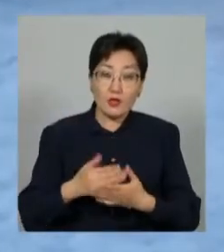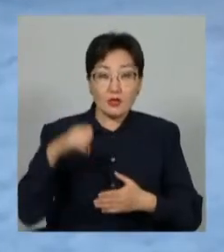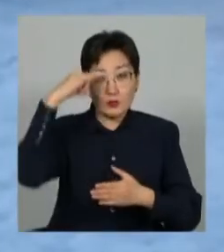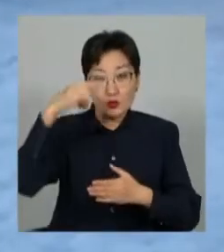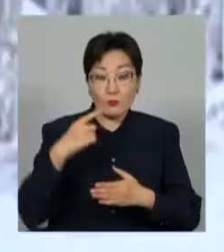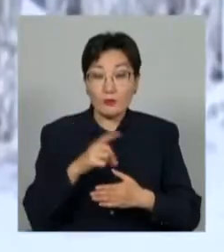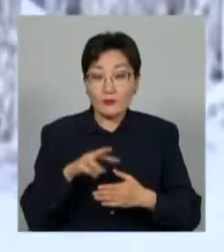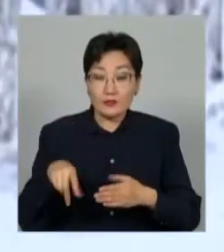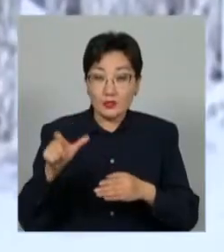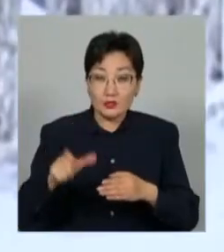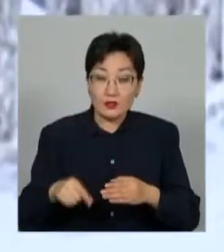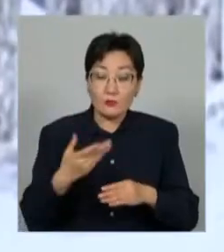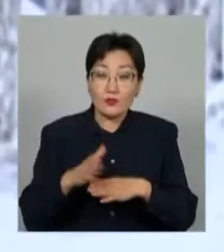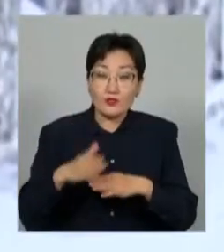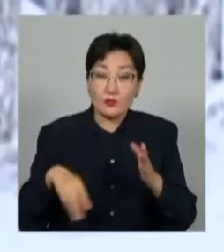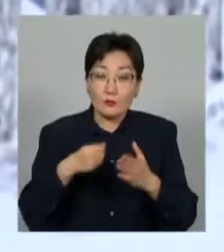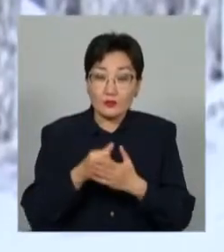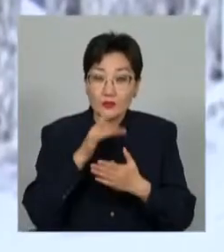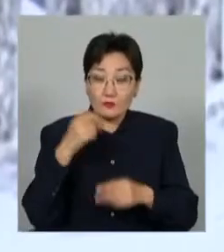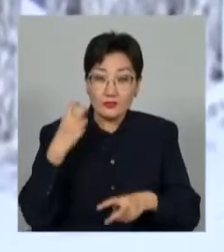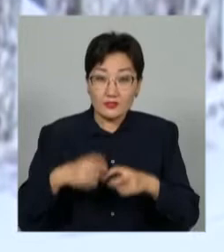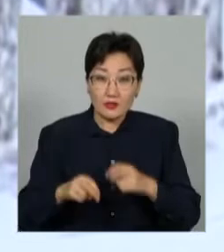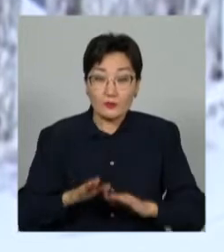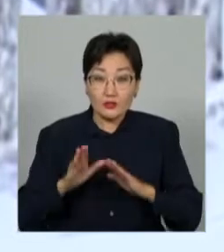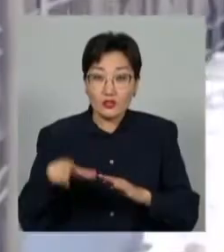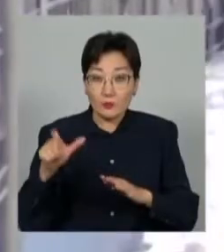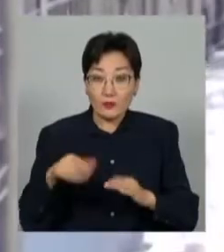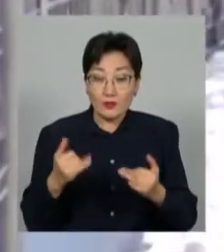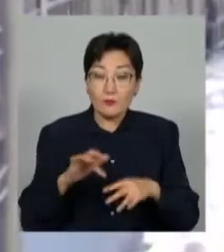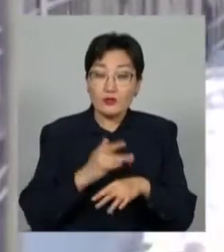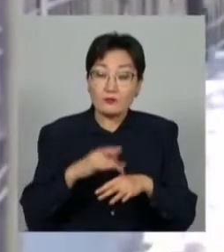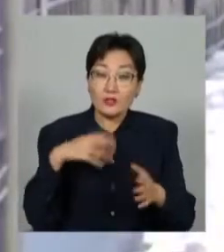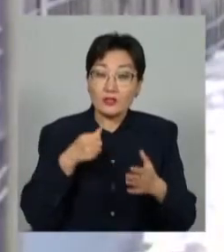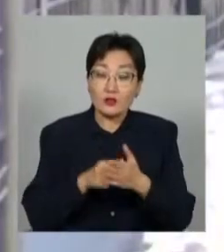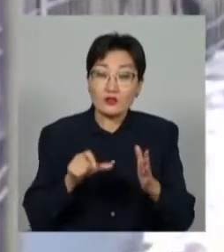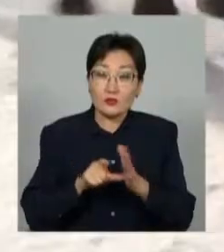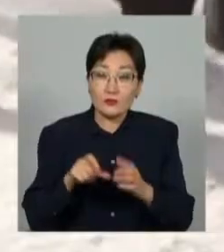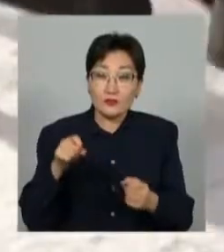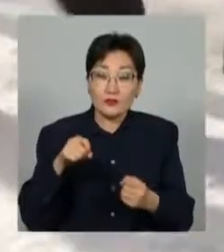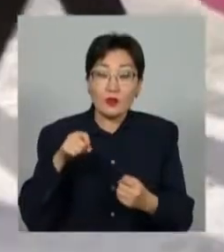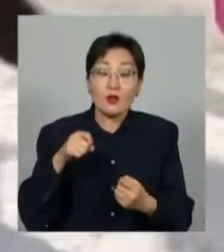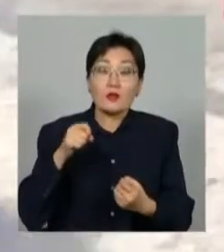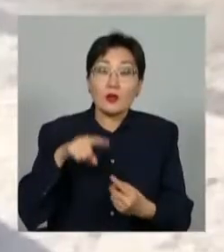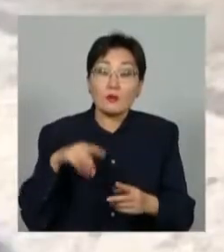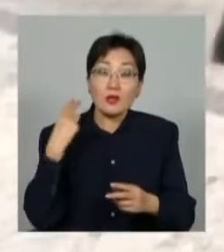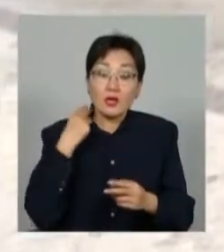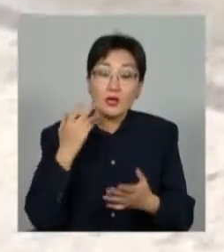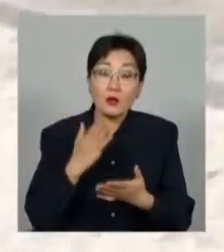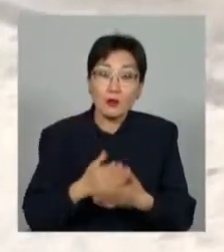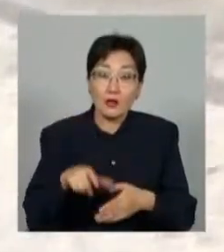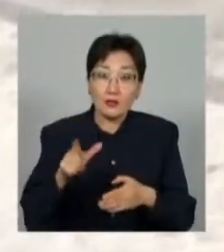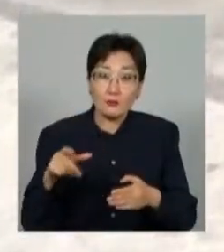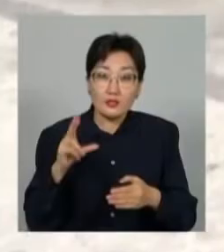Елімізде 1 миллионнан астам азамат несиелерді өтеу мерзімін бұзған вице-министрдің айтуынша коммуналдық төлем салық бойынша берешегі бар азаматтардың да қатары